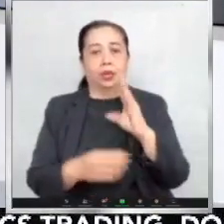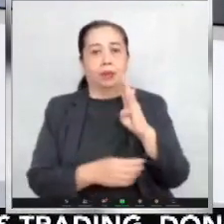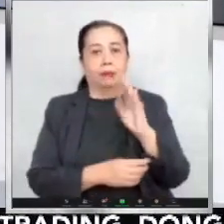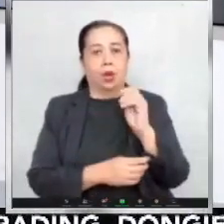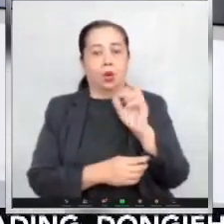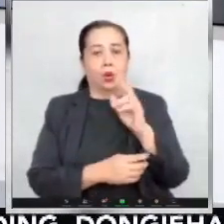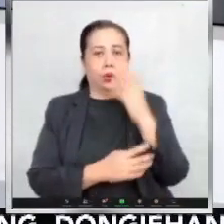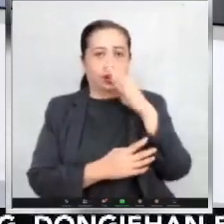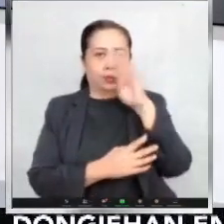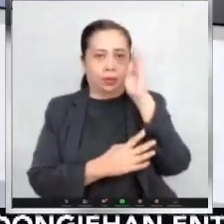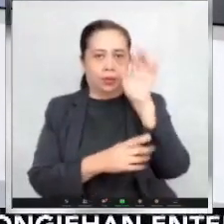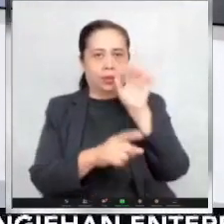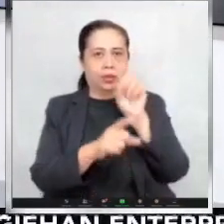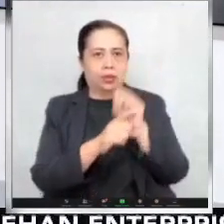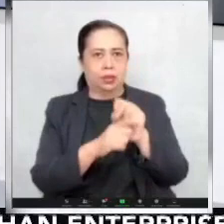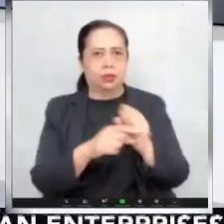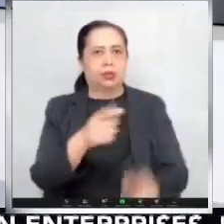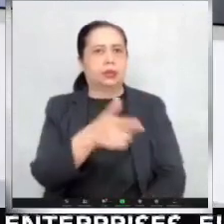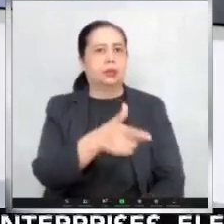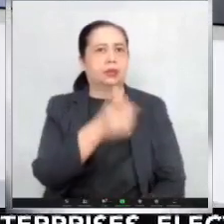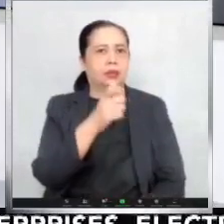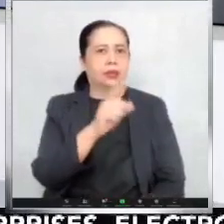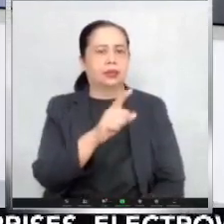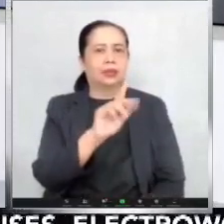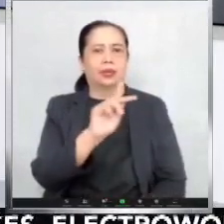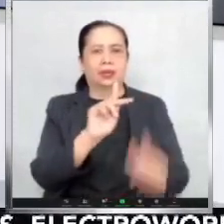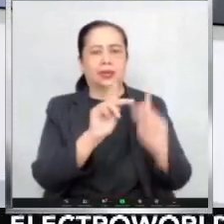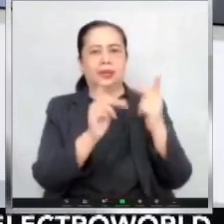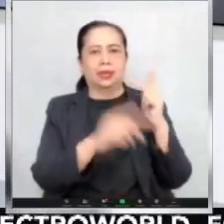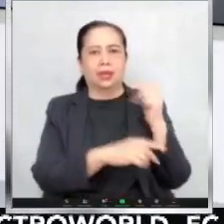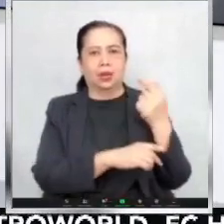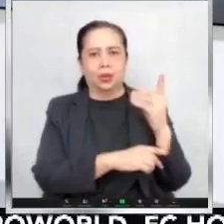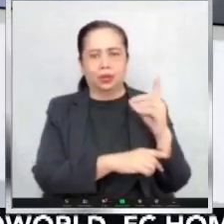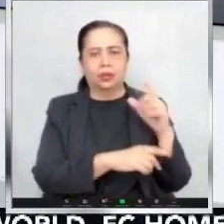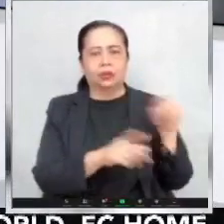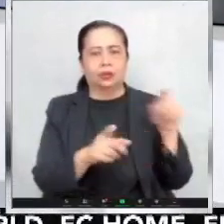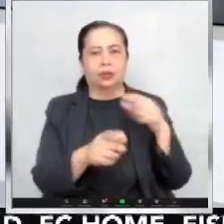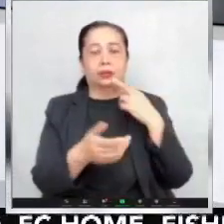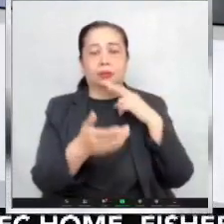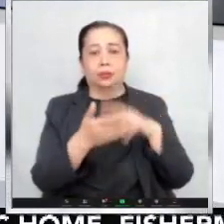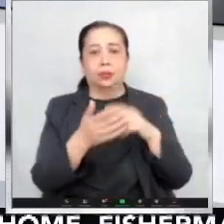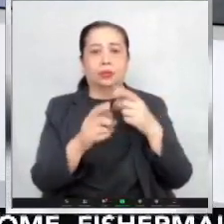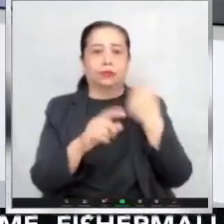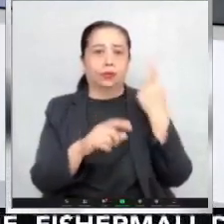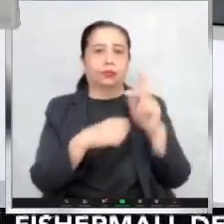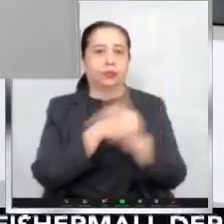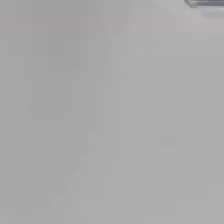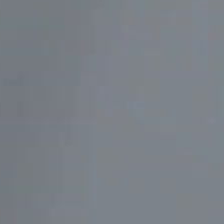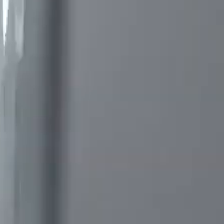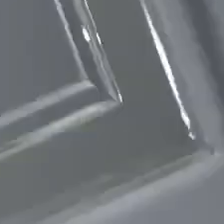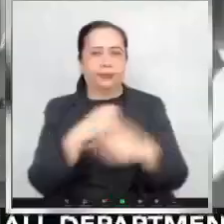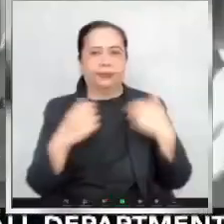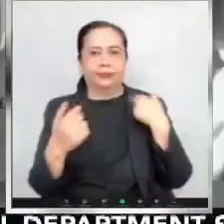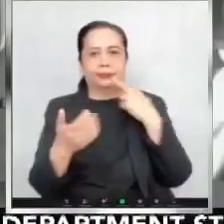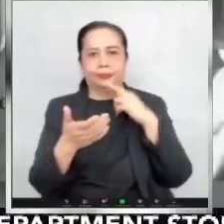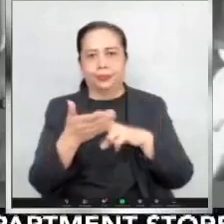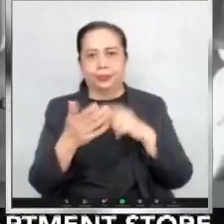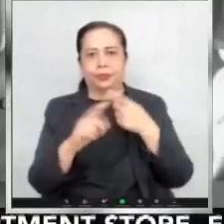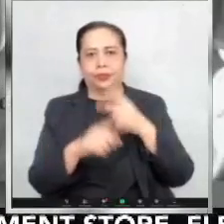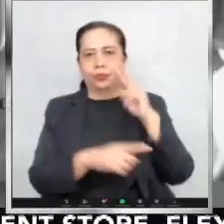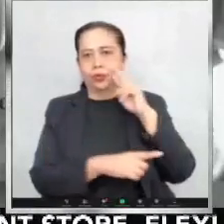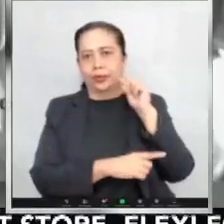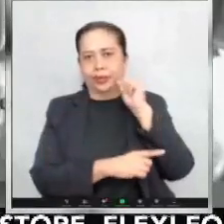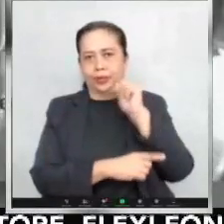ang pagpatay sa isang kagawad. Ang mga balita sa probinsya sa pagtutok ni Von Aquino.